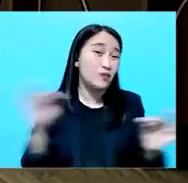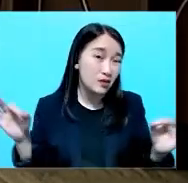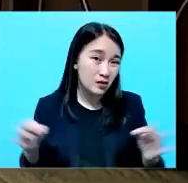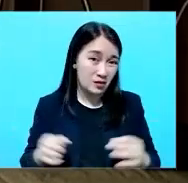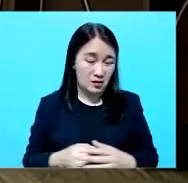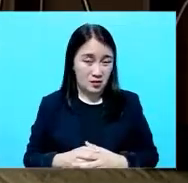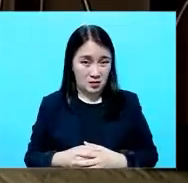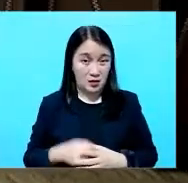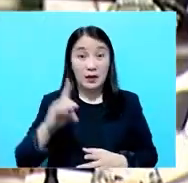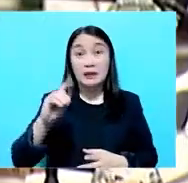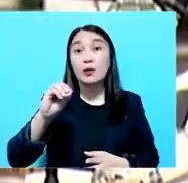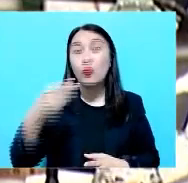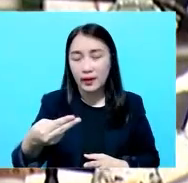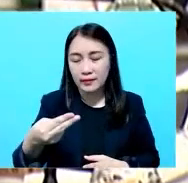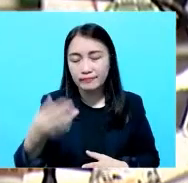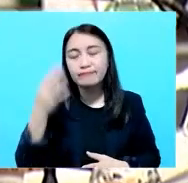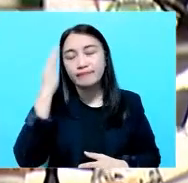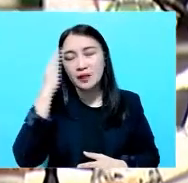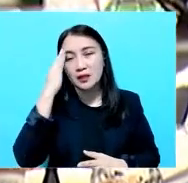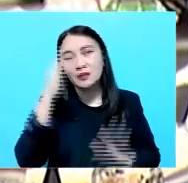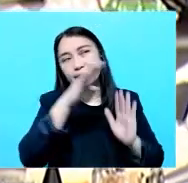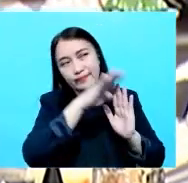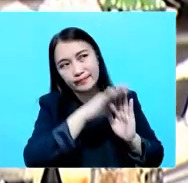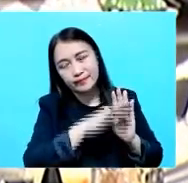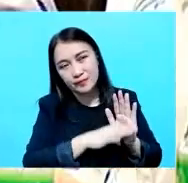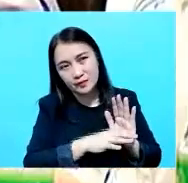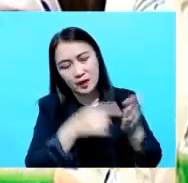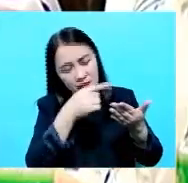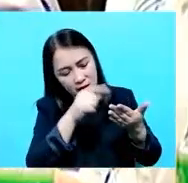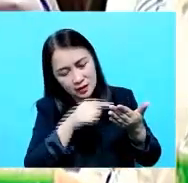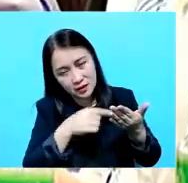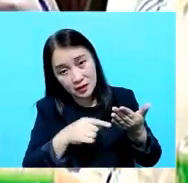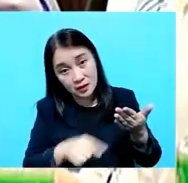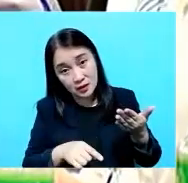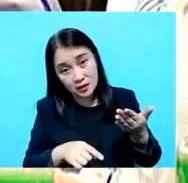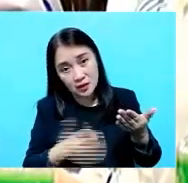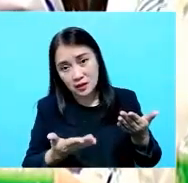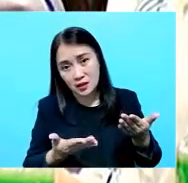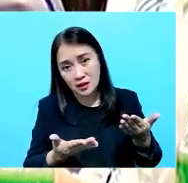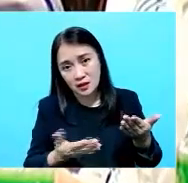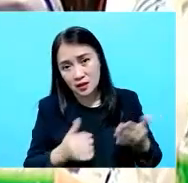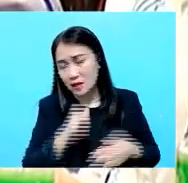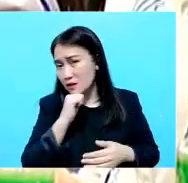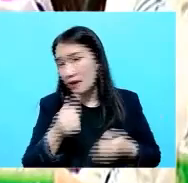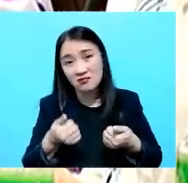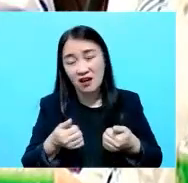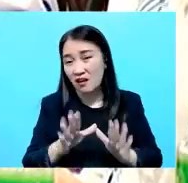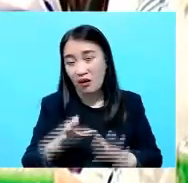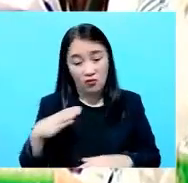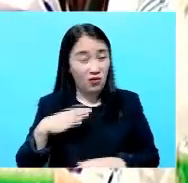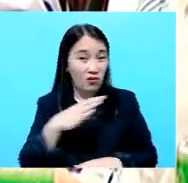DOH, iche-check daw nila ang guidelines sa paggamit at pamimigay ng test kits. Hindi rin pinalusot ng mga mambabatas ang issue tungkol